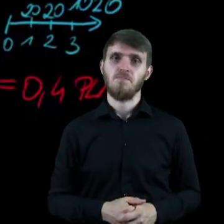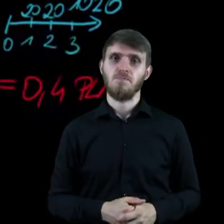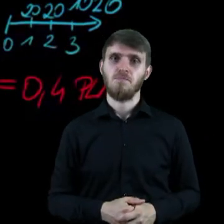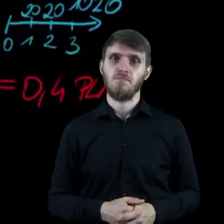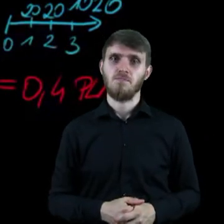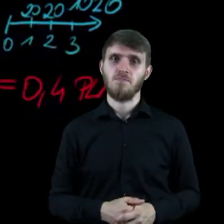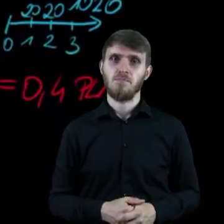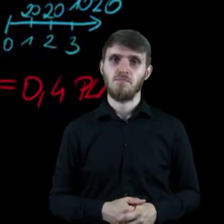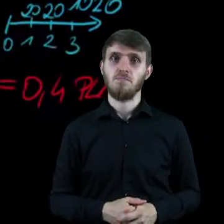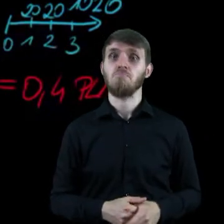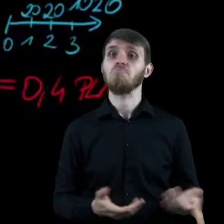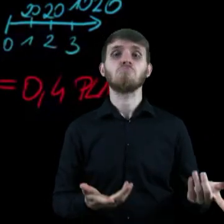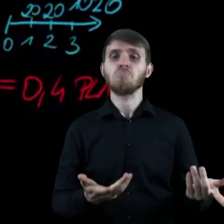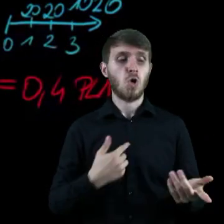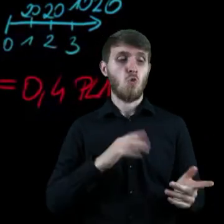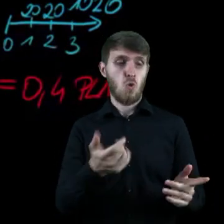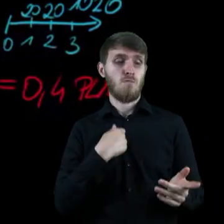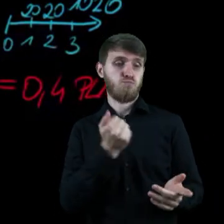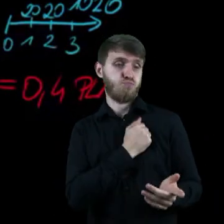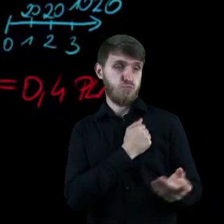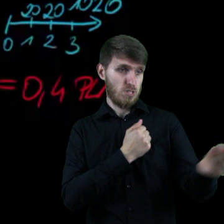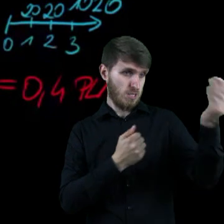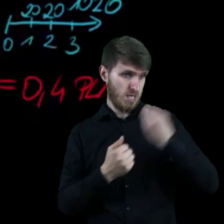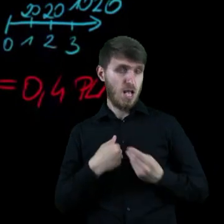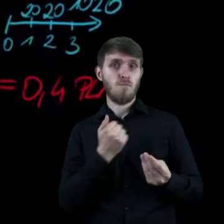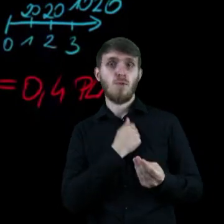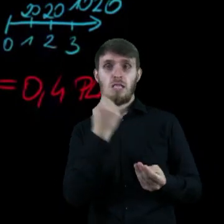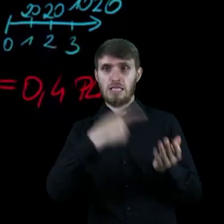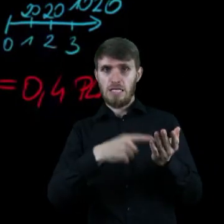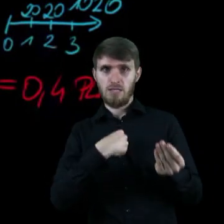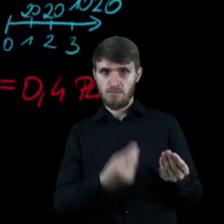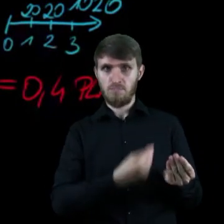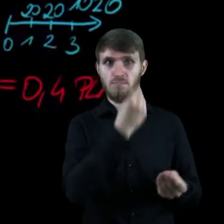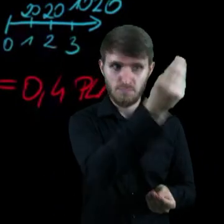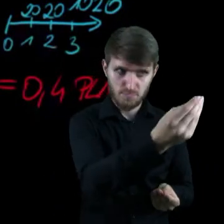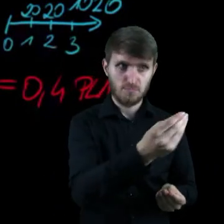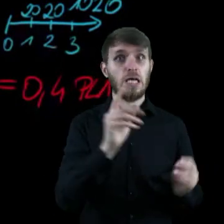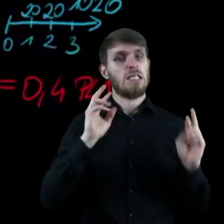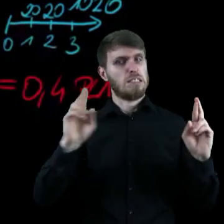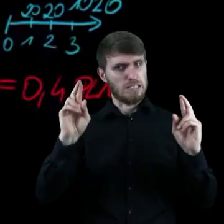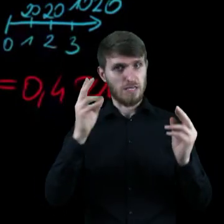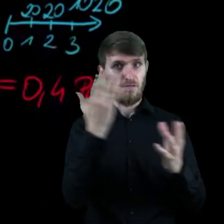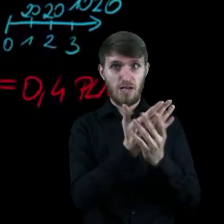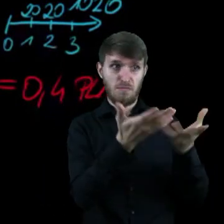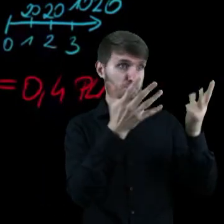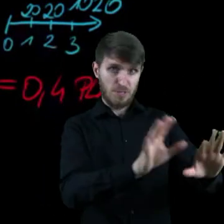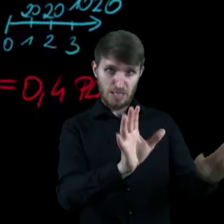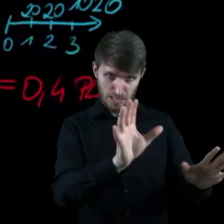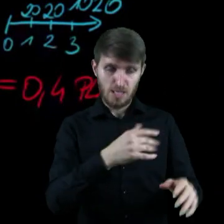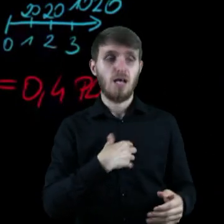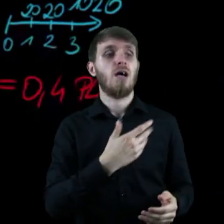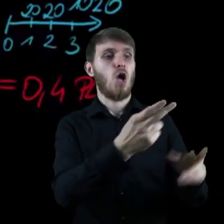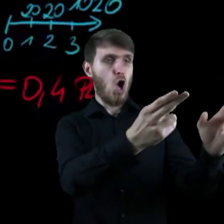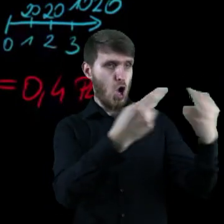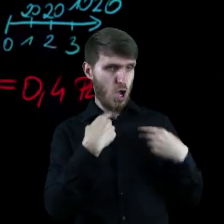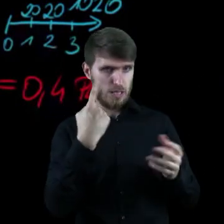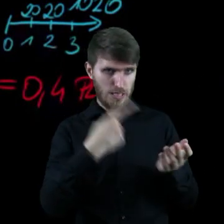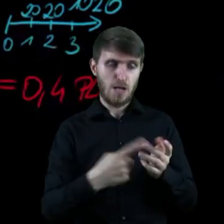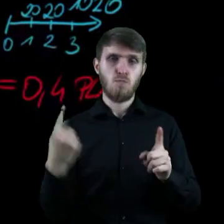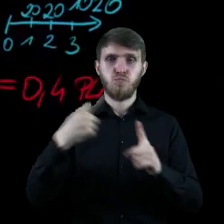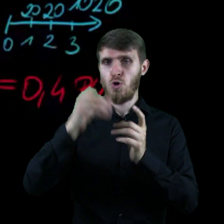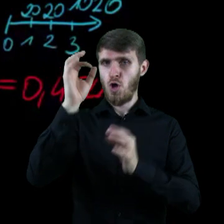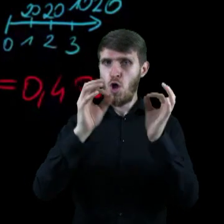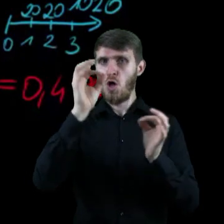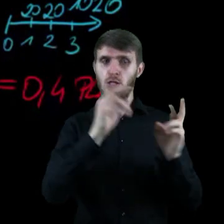obligacje o wartości 1000 zł, to oznacza, że pożyczyłem przedsiębiorstwu jakąś określoną kwotę i jeżeli firma nie zbankrutuje, odda mi te